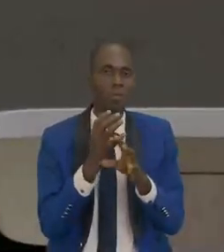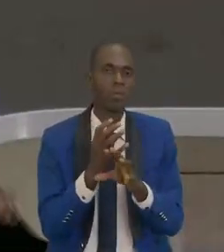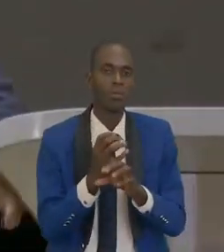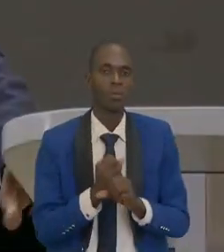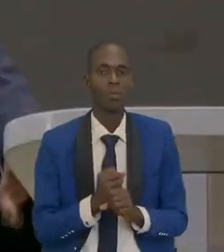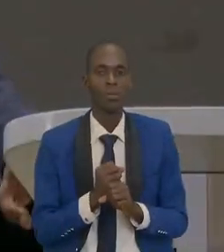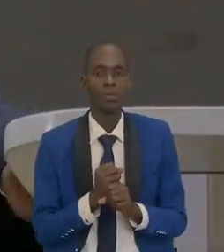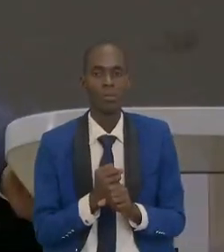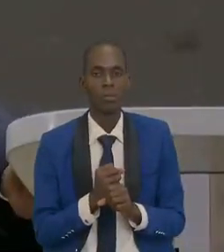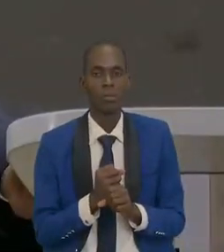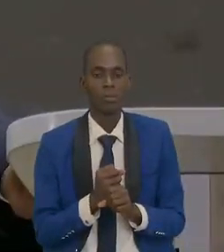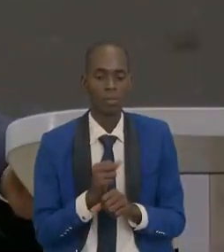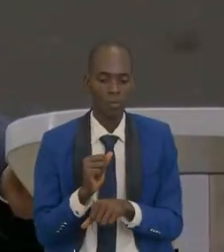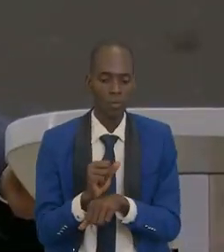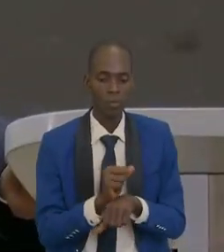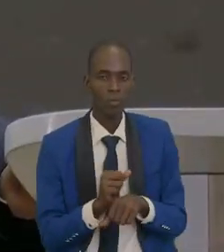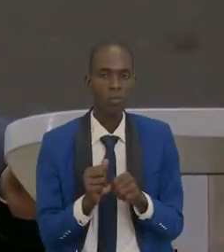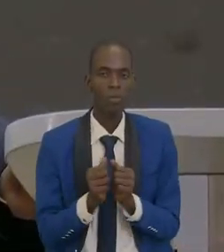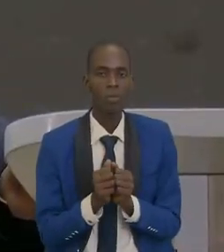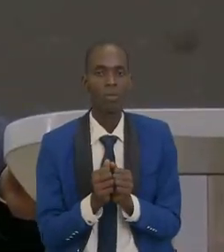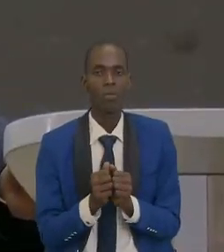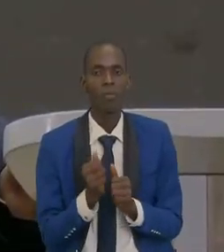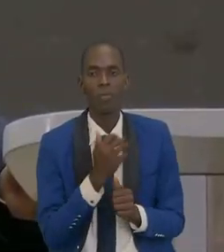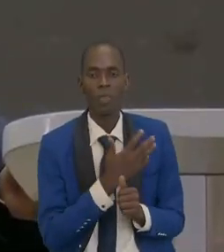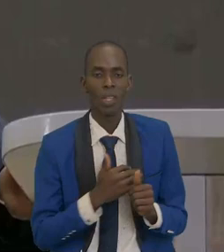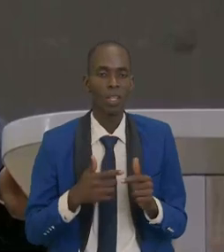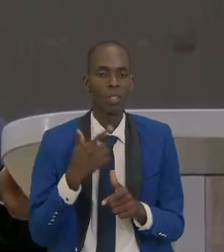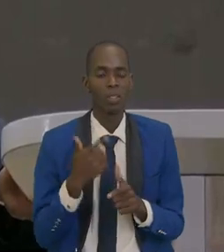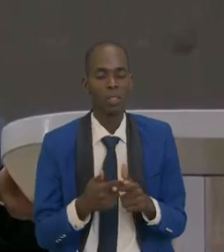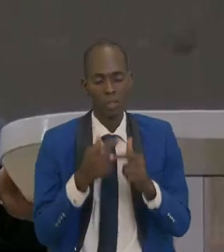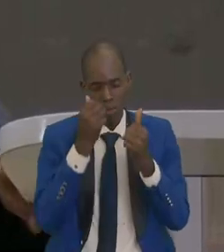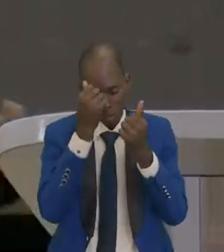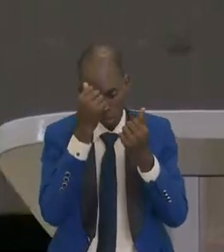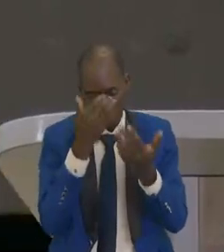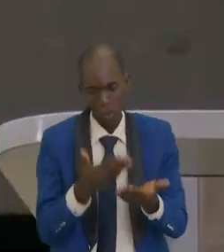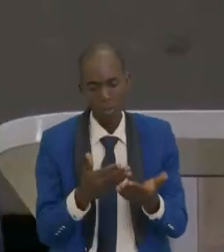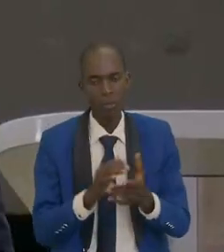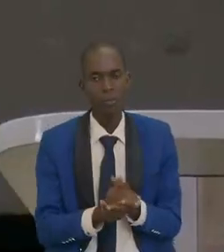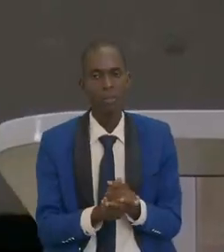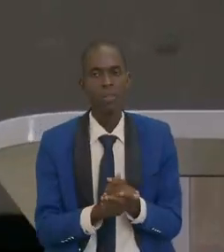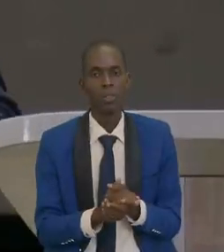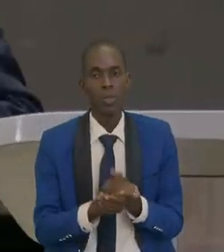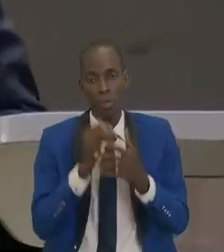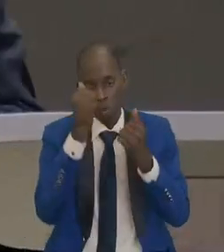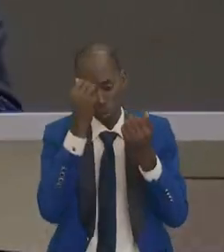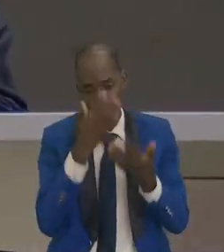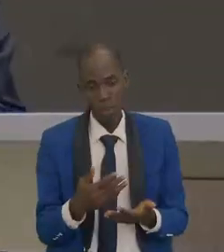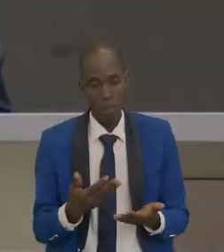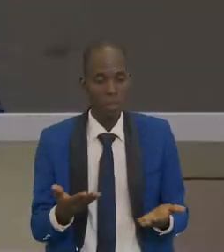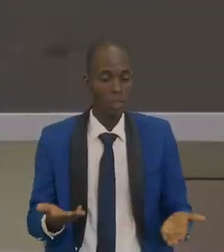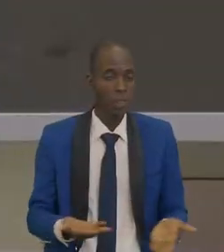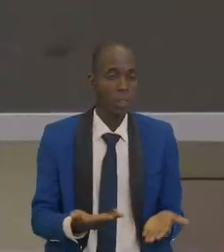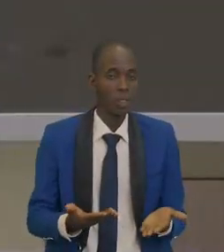obtenir, opérer et ensuite obéir. L'obéissance dont nous